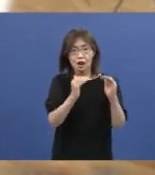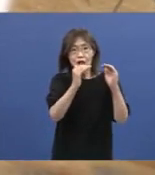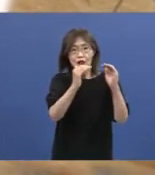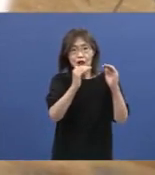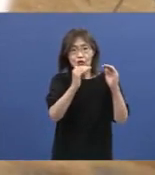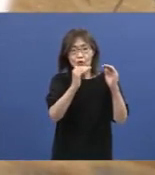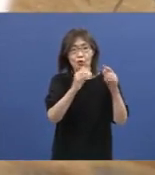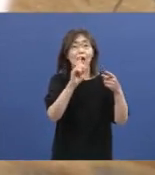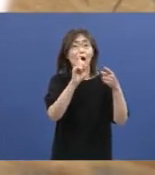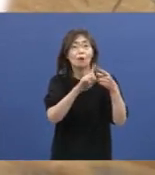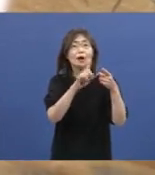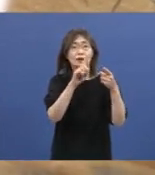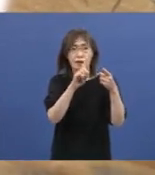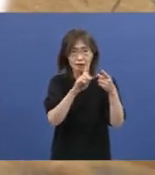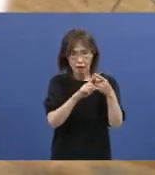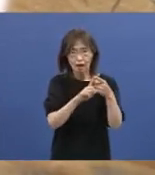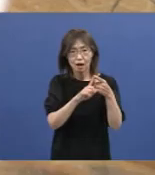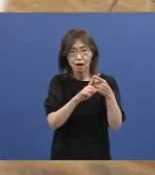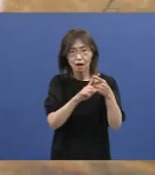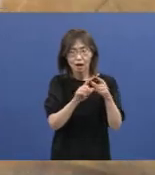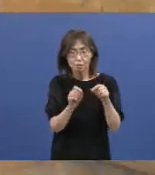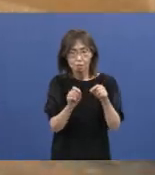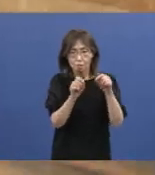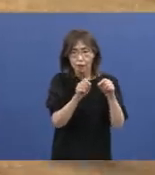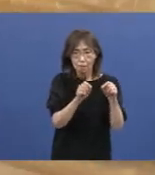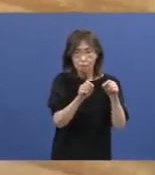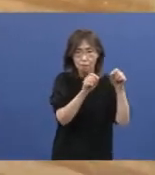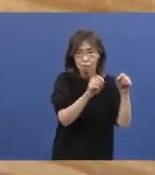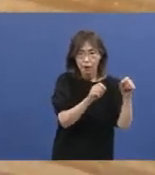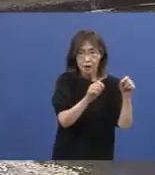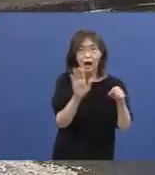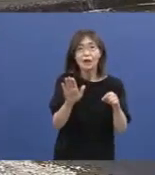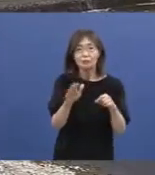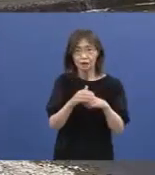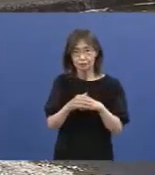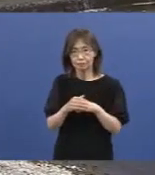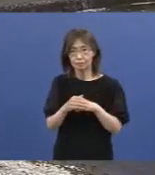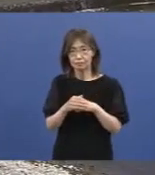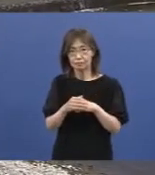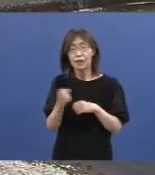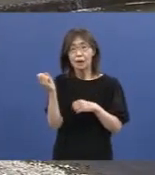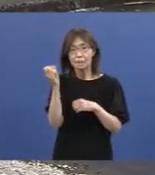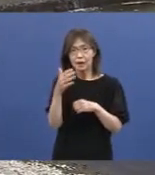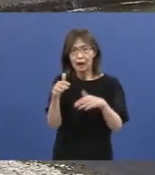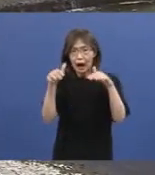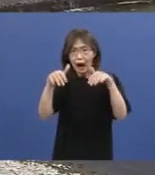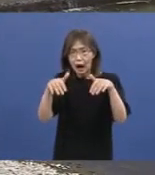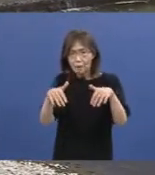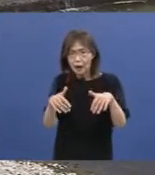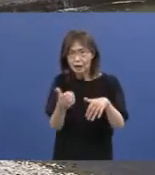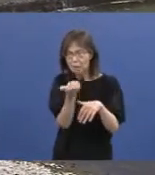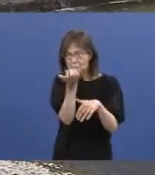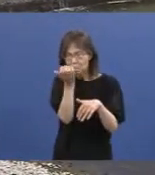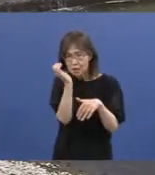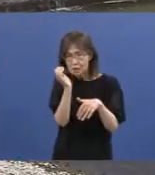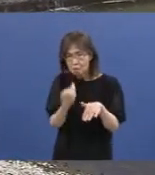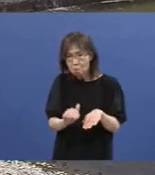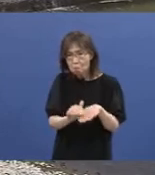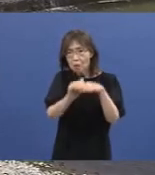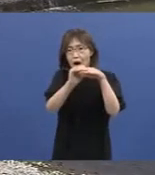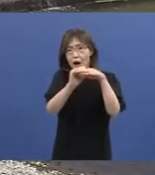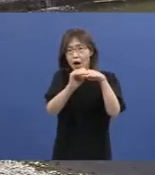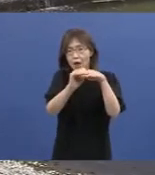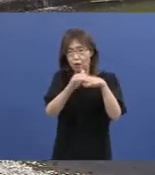の生育によって少し移動するんですね。また雨が降ると大水で魚が流されるんです